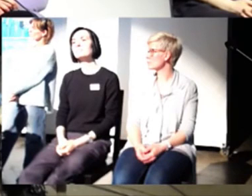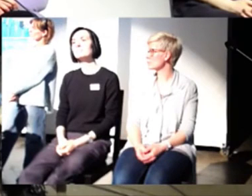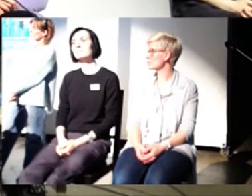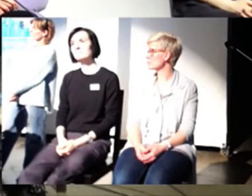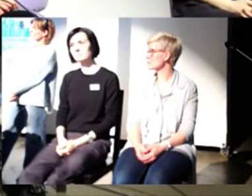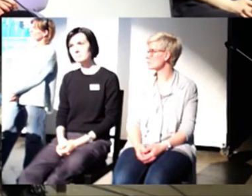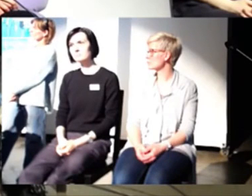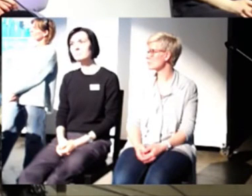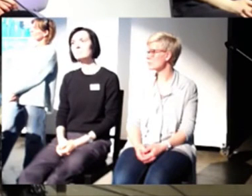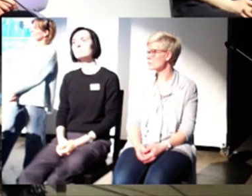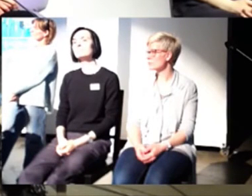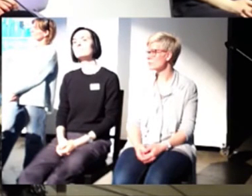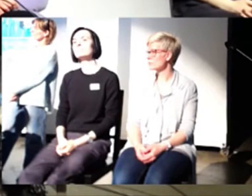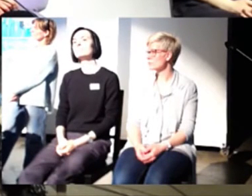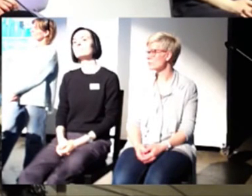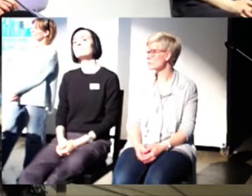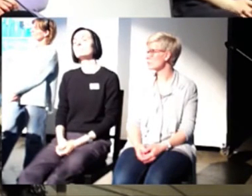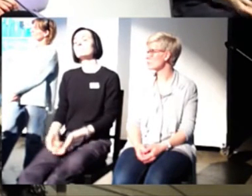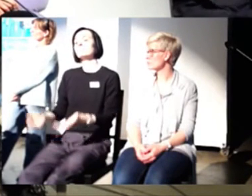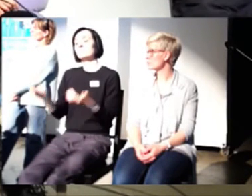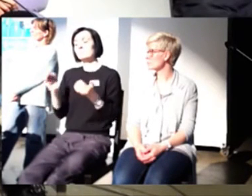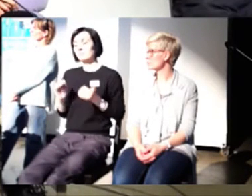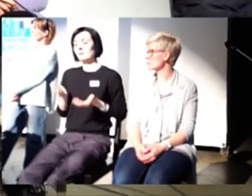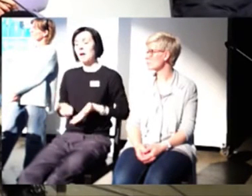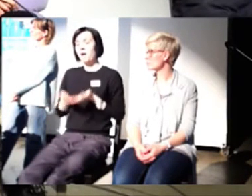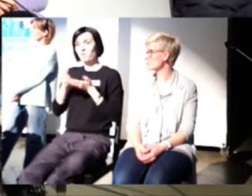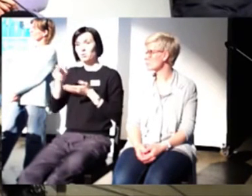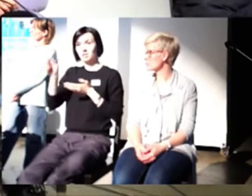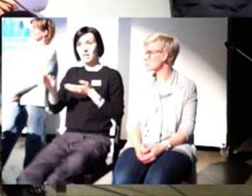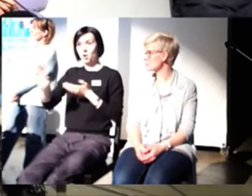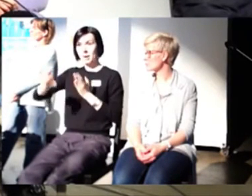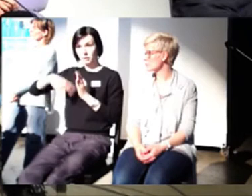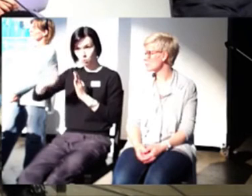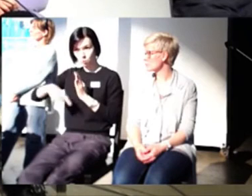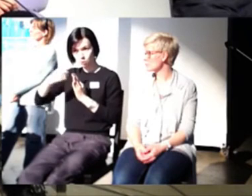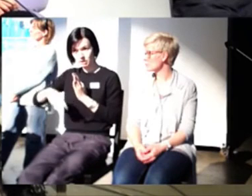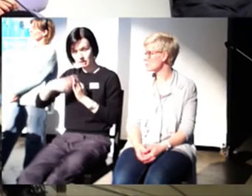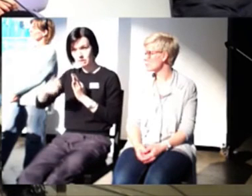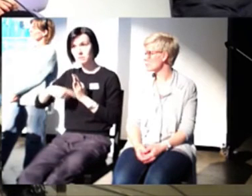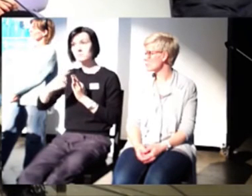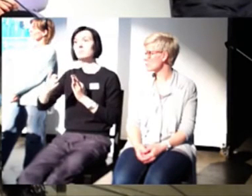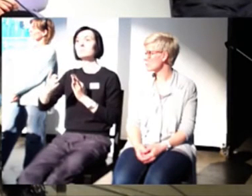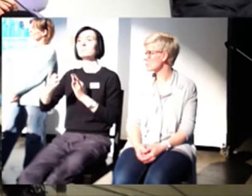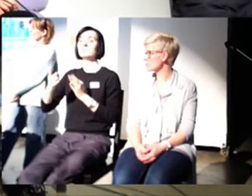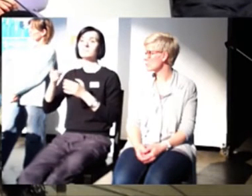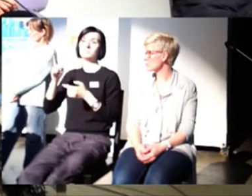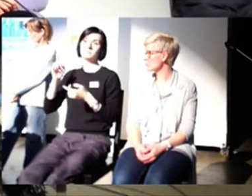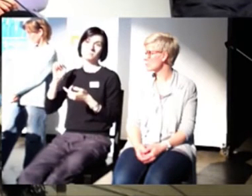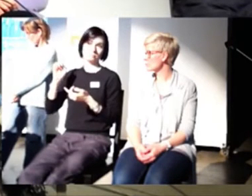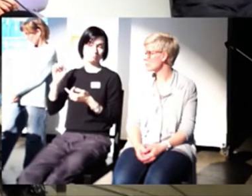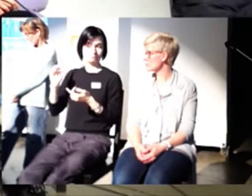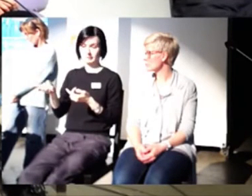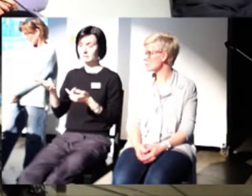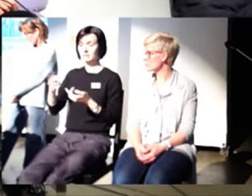ne avustajatunnit, kun on ympäristössä, joka ei ole se itseään varten modifioitu kotiympäristö,